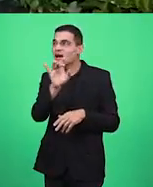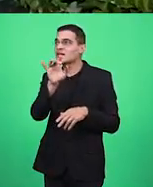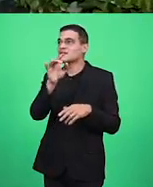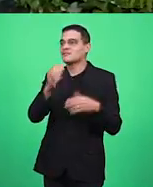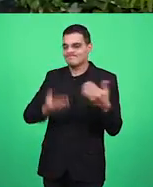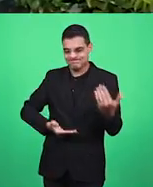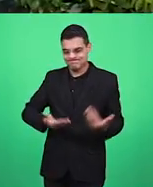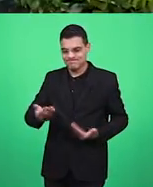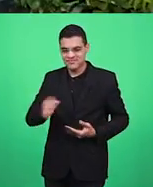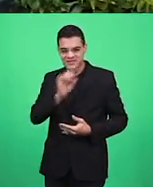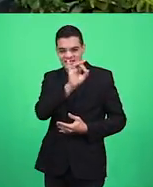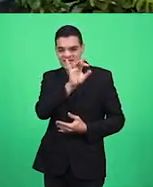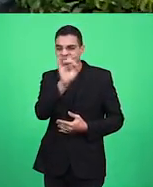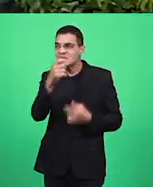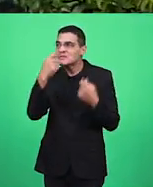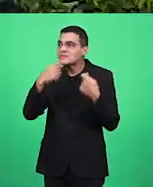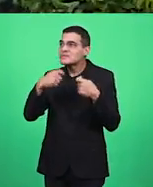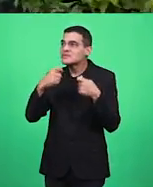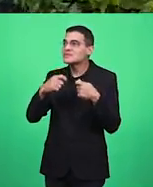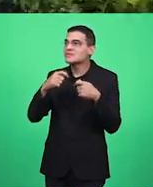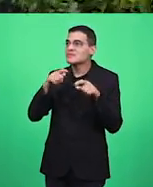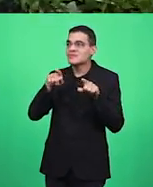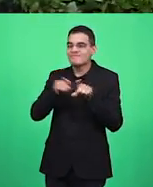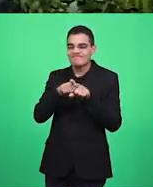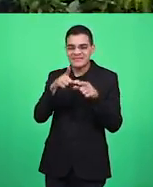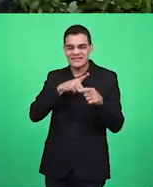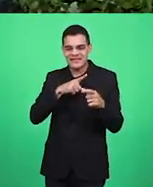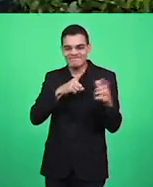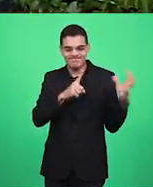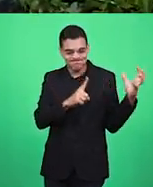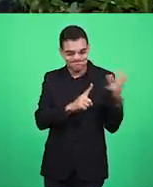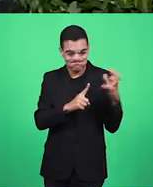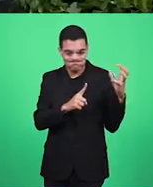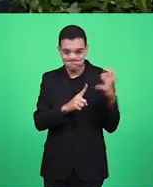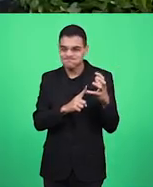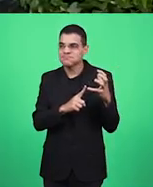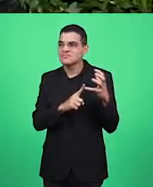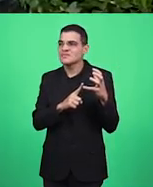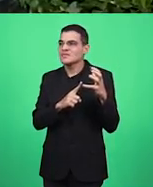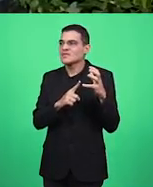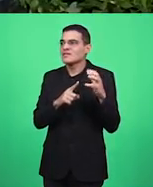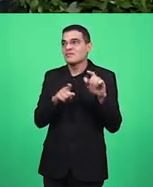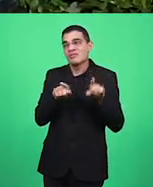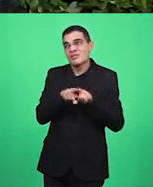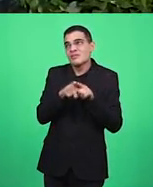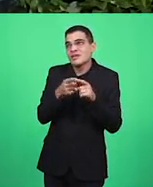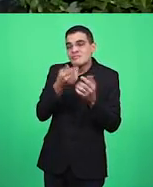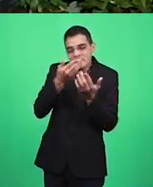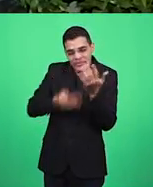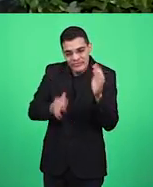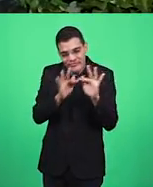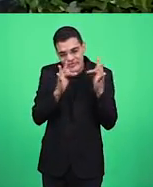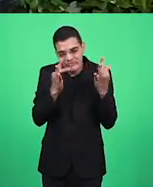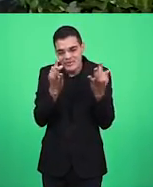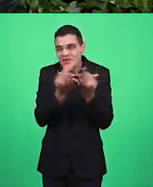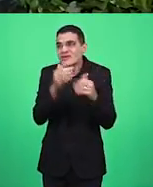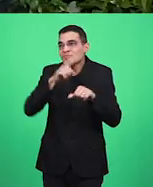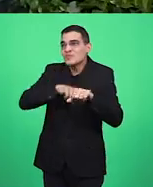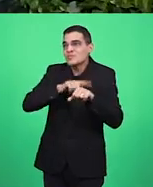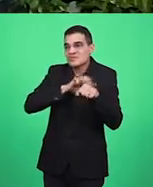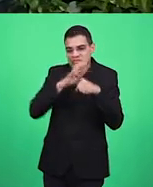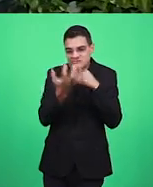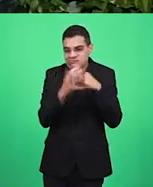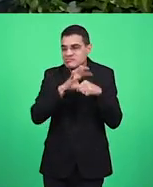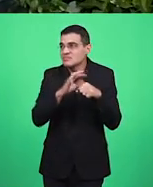Кто печален, кто в нужде, те, кто в борьбе большой, в страданиях, кто страдает